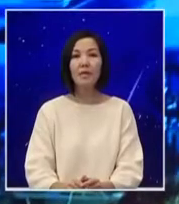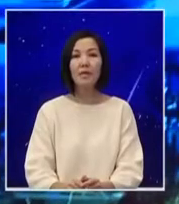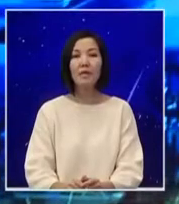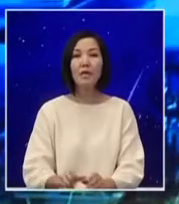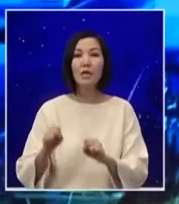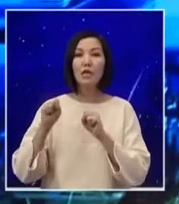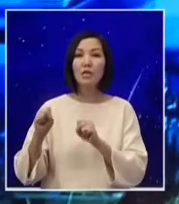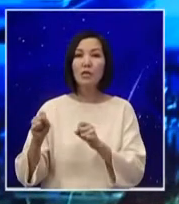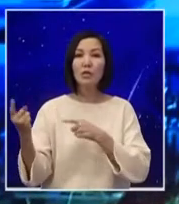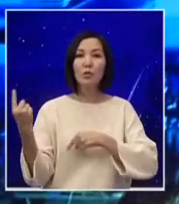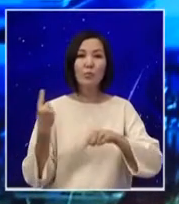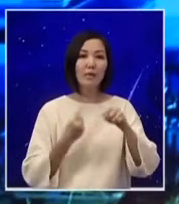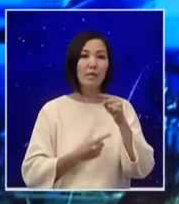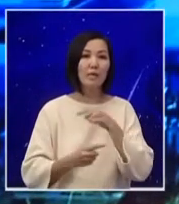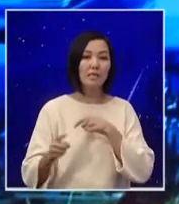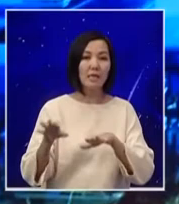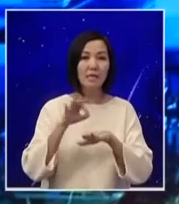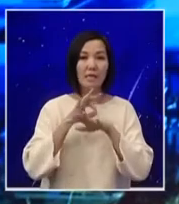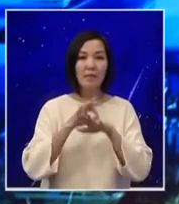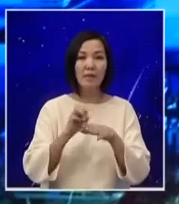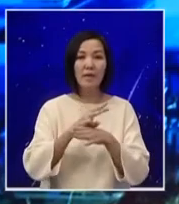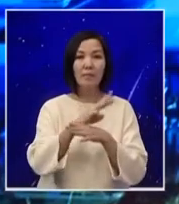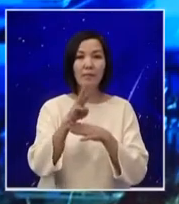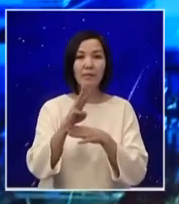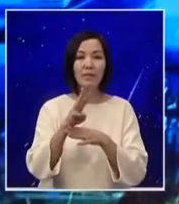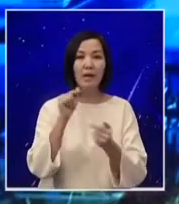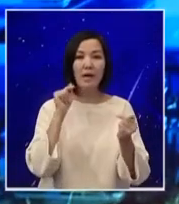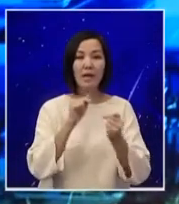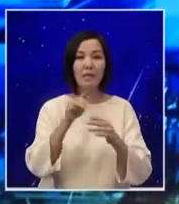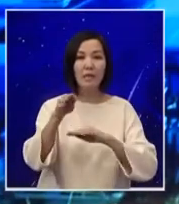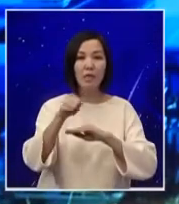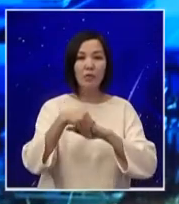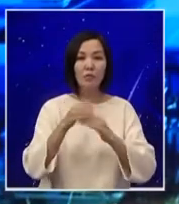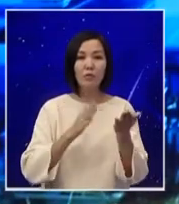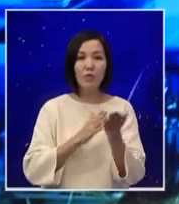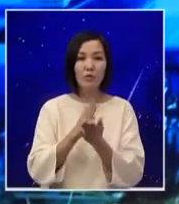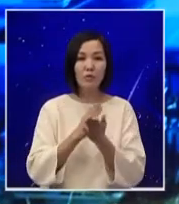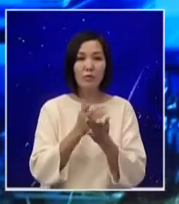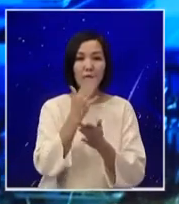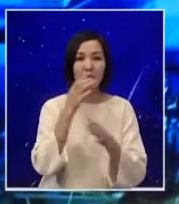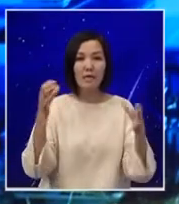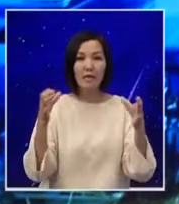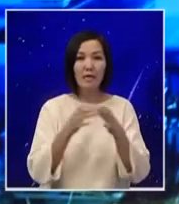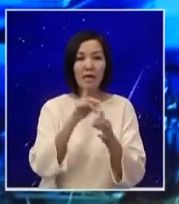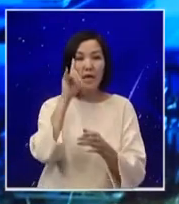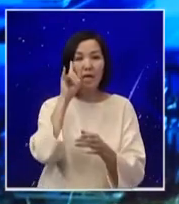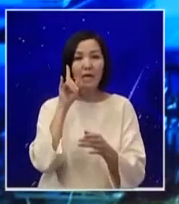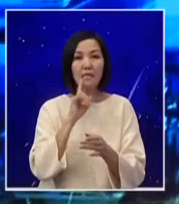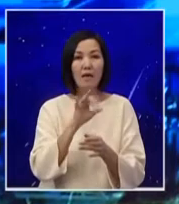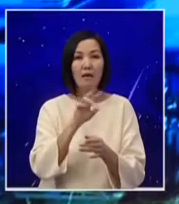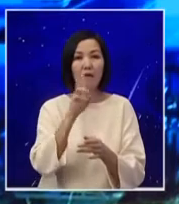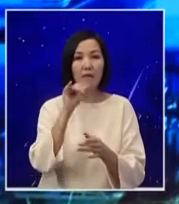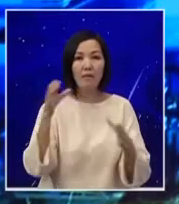защиту бизнеса и его сопровождение обеспечивает антикоррупционная служба национальная компания казахстан